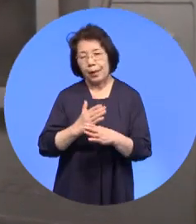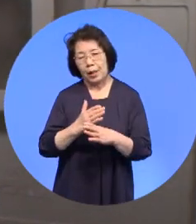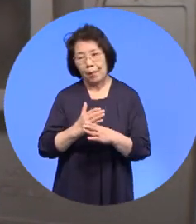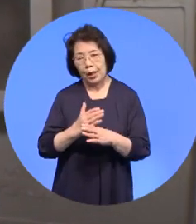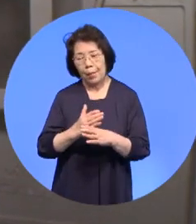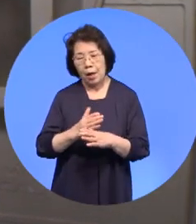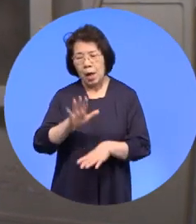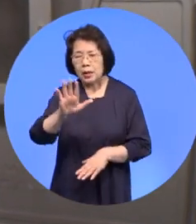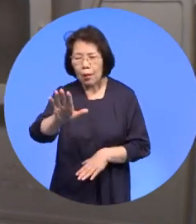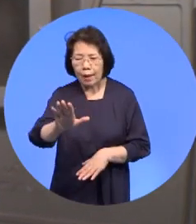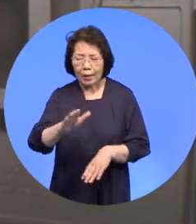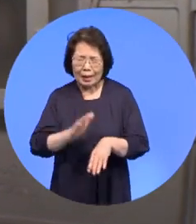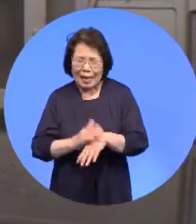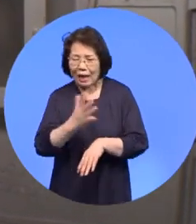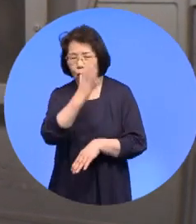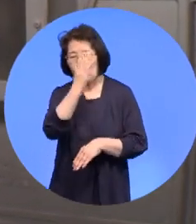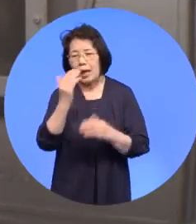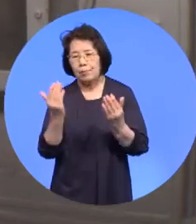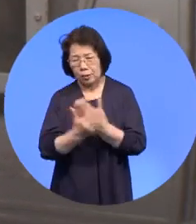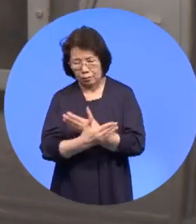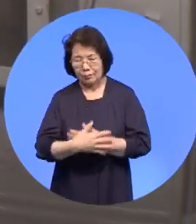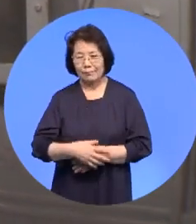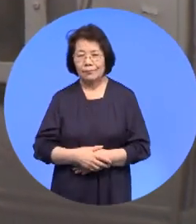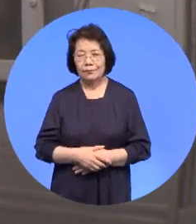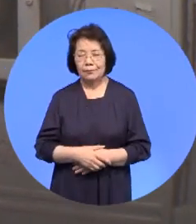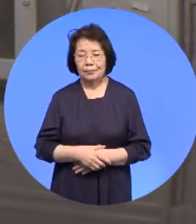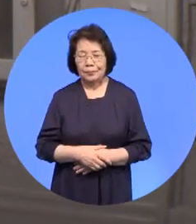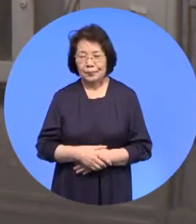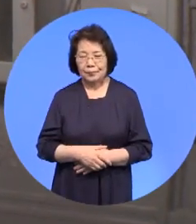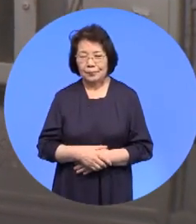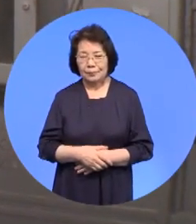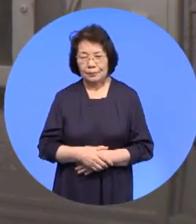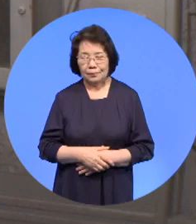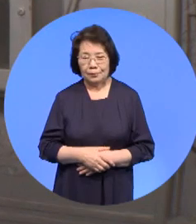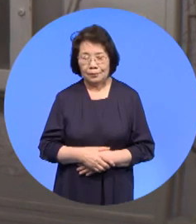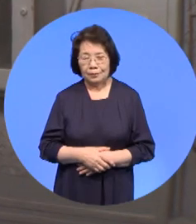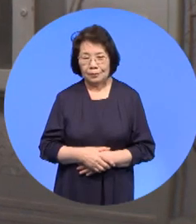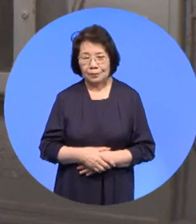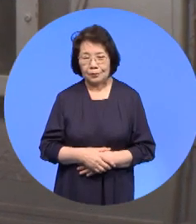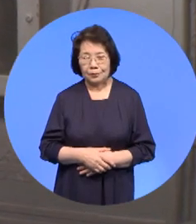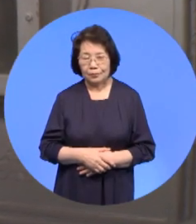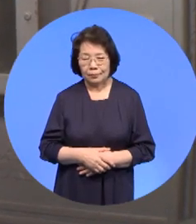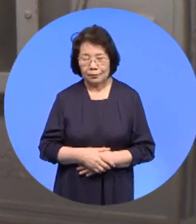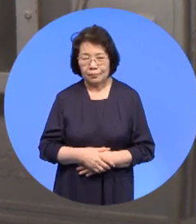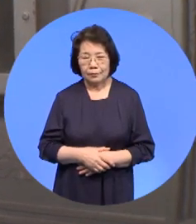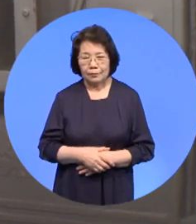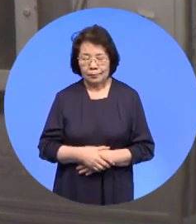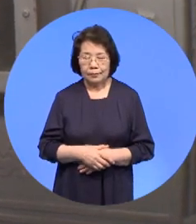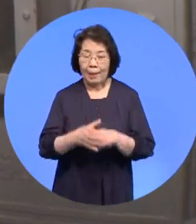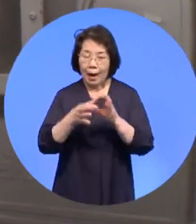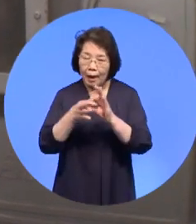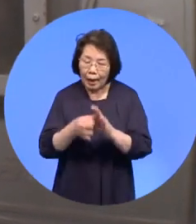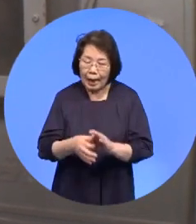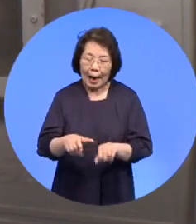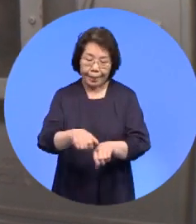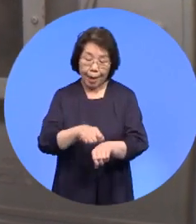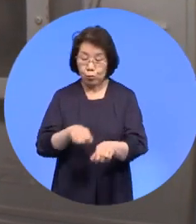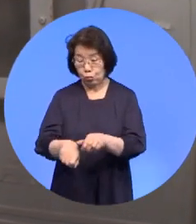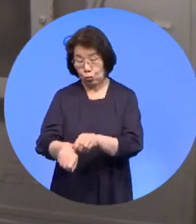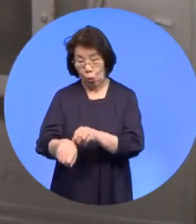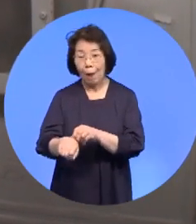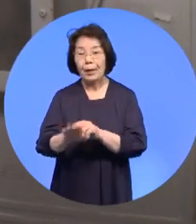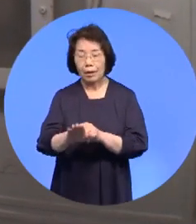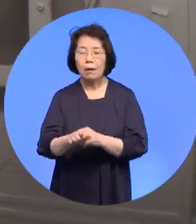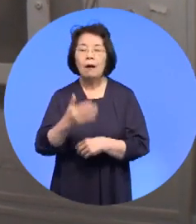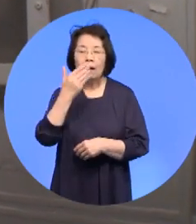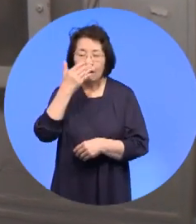触らないでねおっ集めるので何がそうかあってパワーやけどしますソーラン音ですからあって袋でこれを